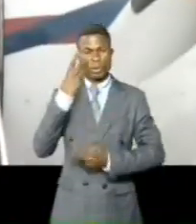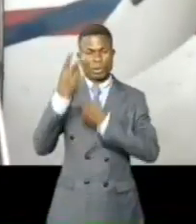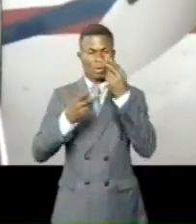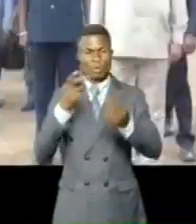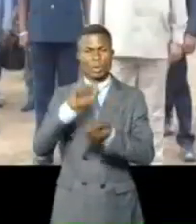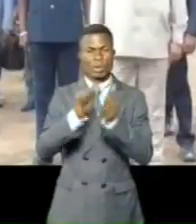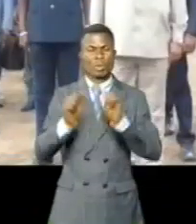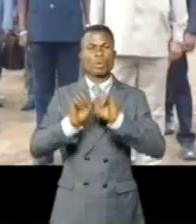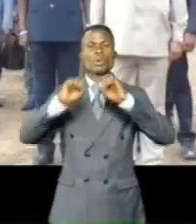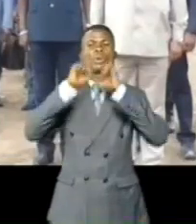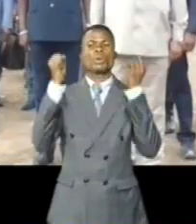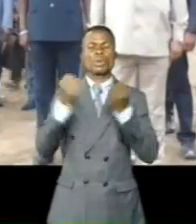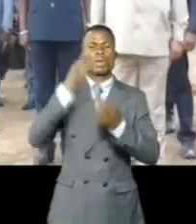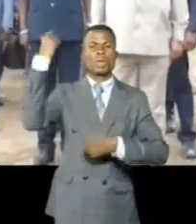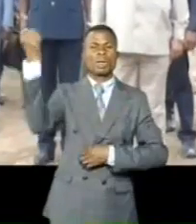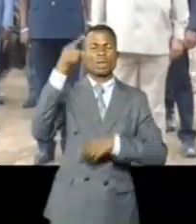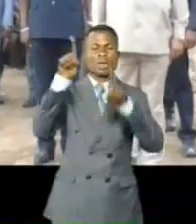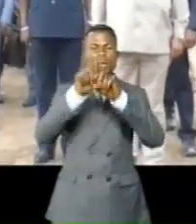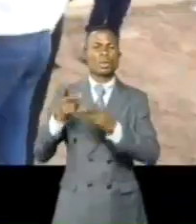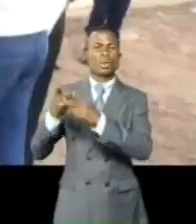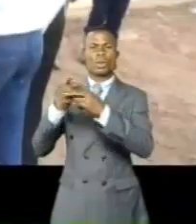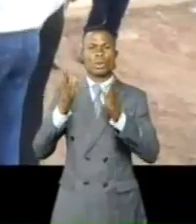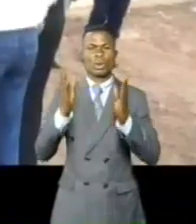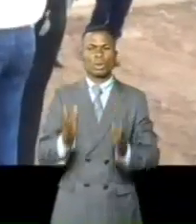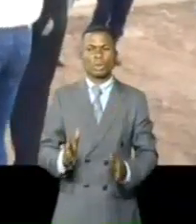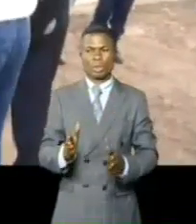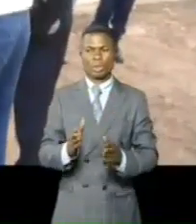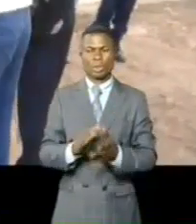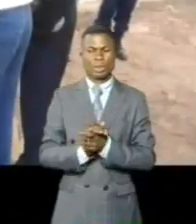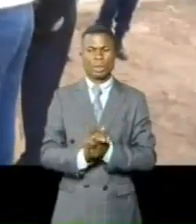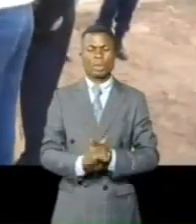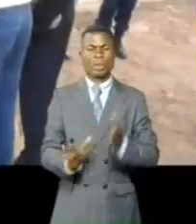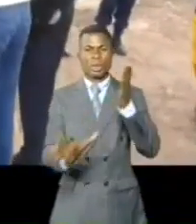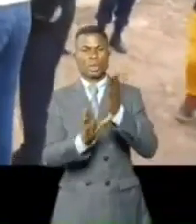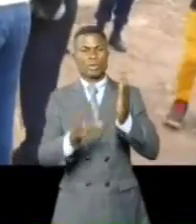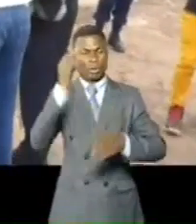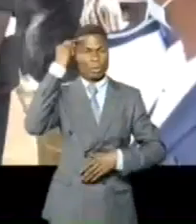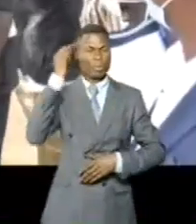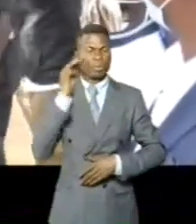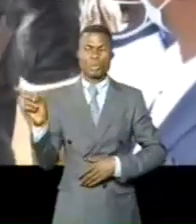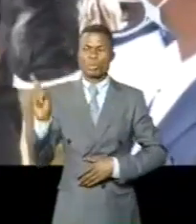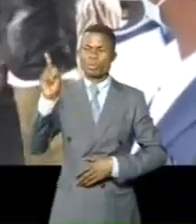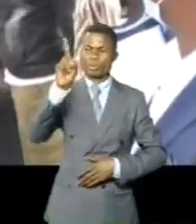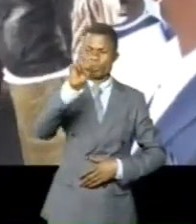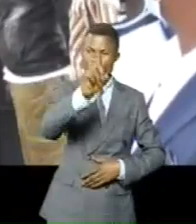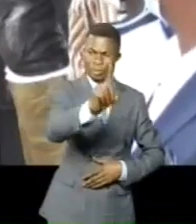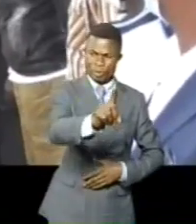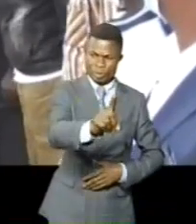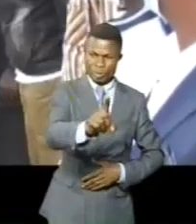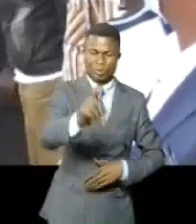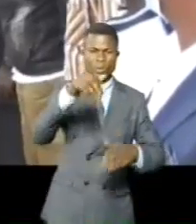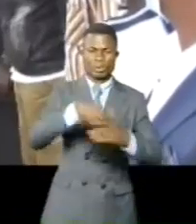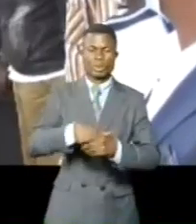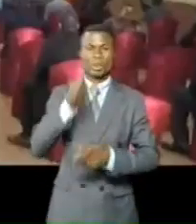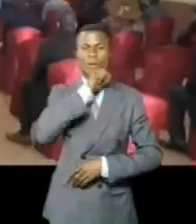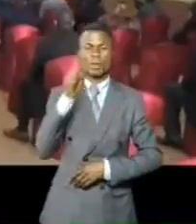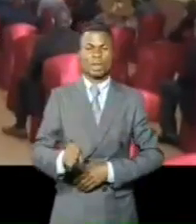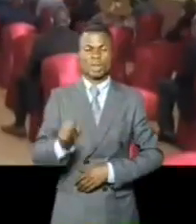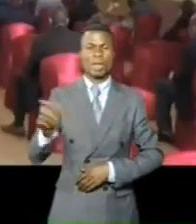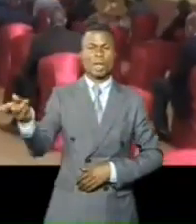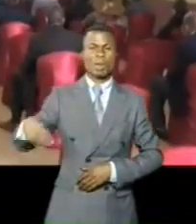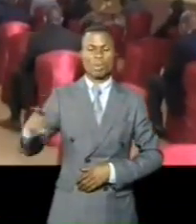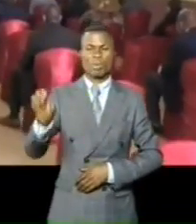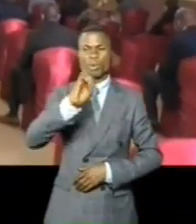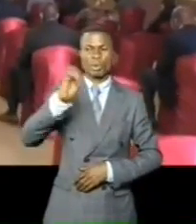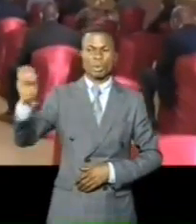questions sociales, humanitaires et sécuritaires a amené le vice-premier ministre et ministre de l'Intérieur dans l'ancienne province